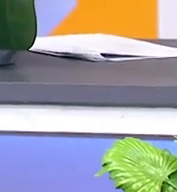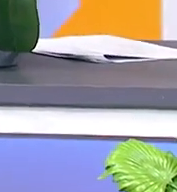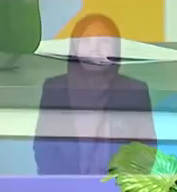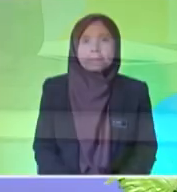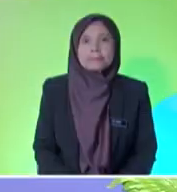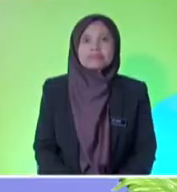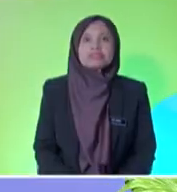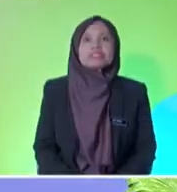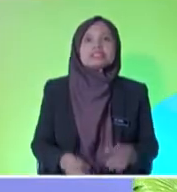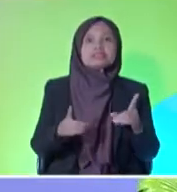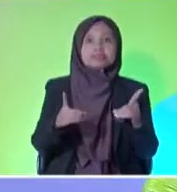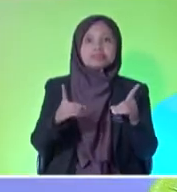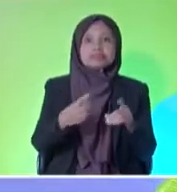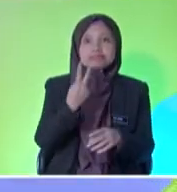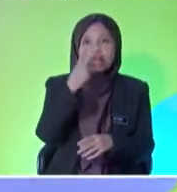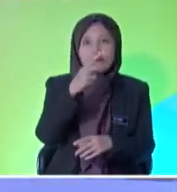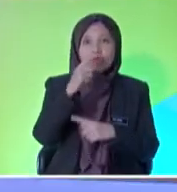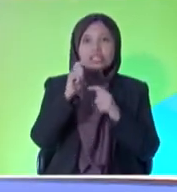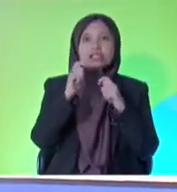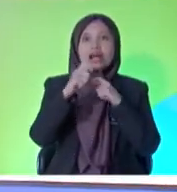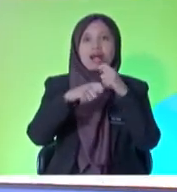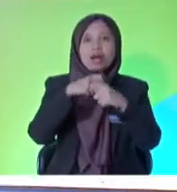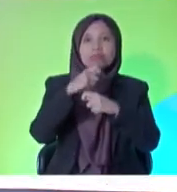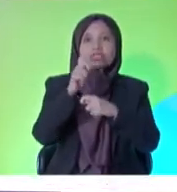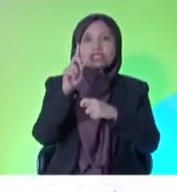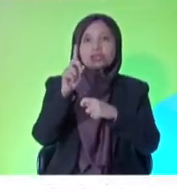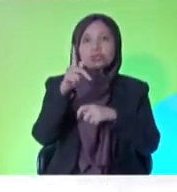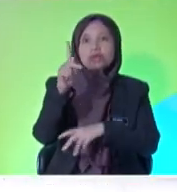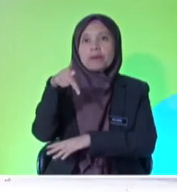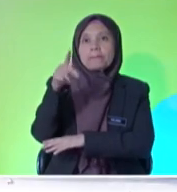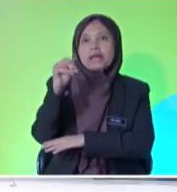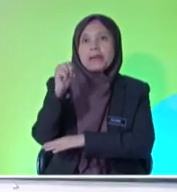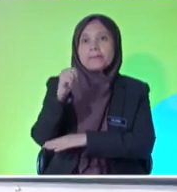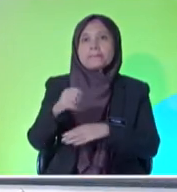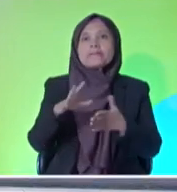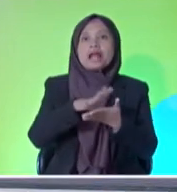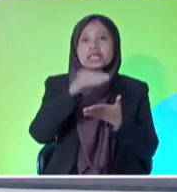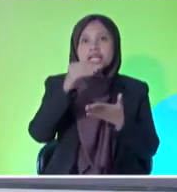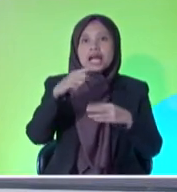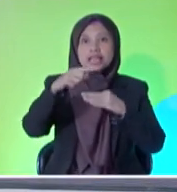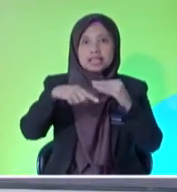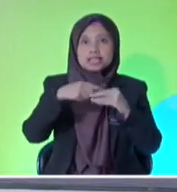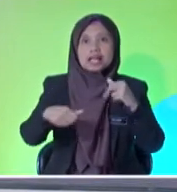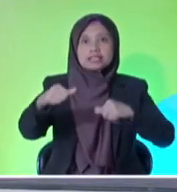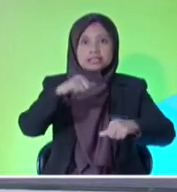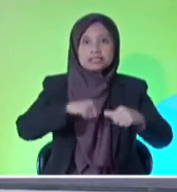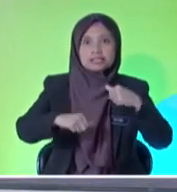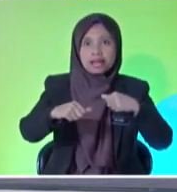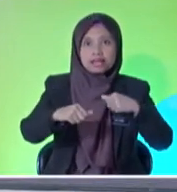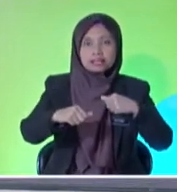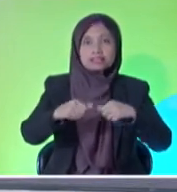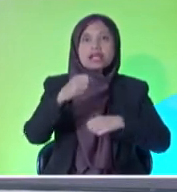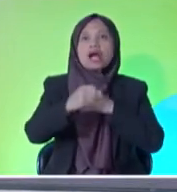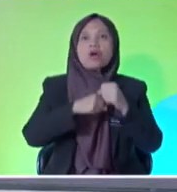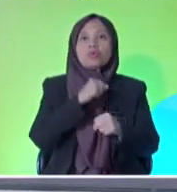anda sedang menonton slot tahap 1 di titik TV KPM mata pelajaran kita pada hari ini adalah sains tahun